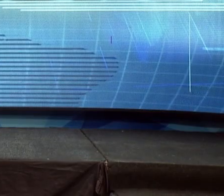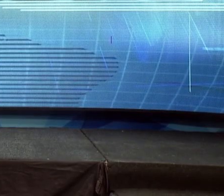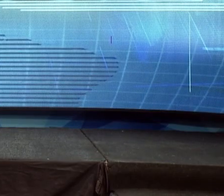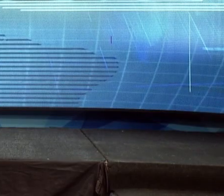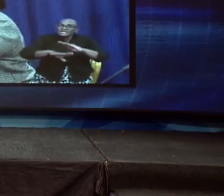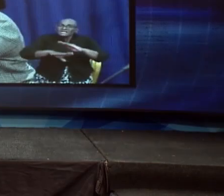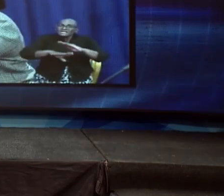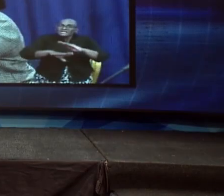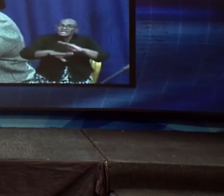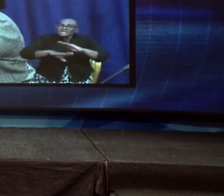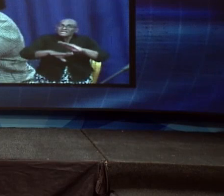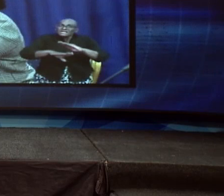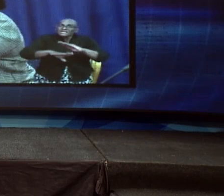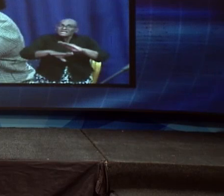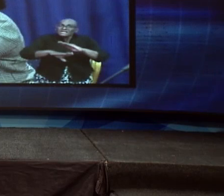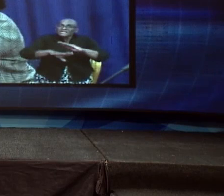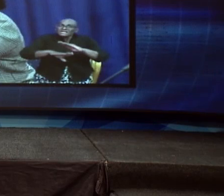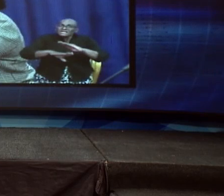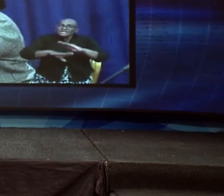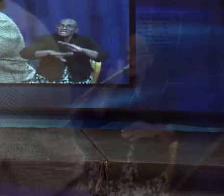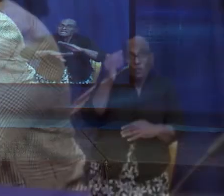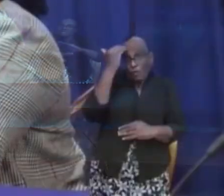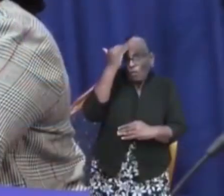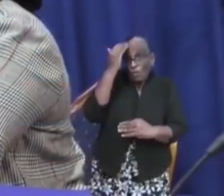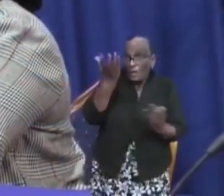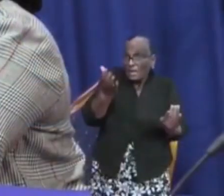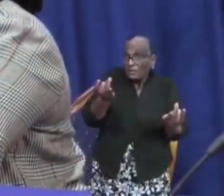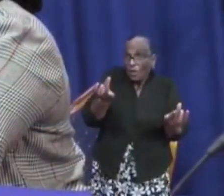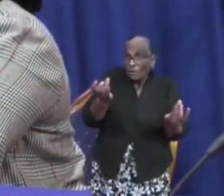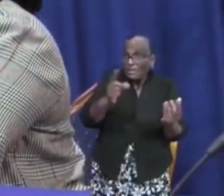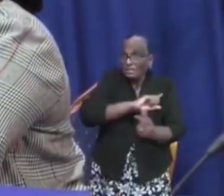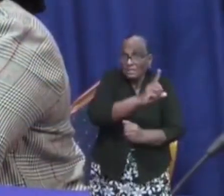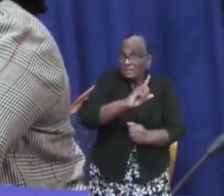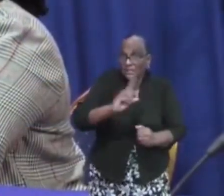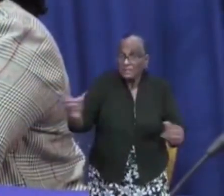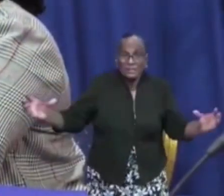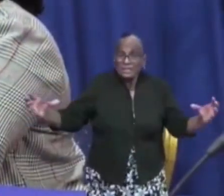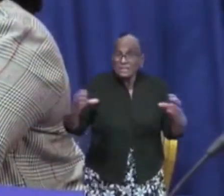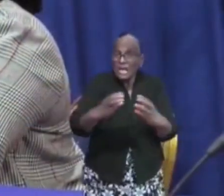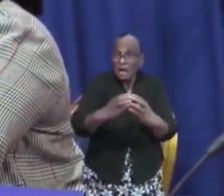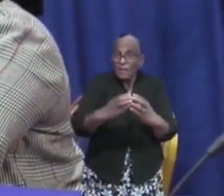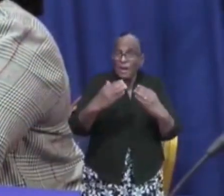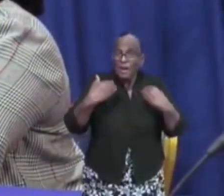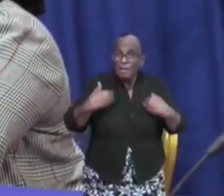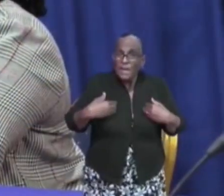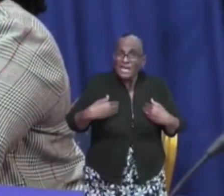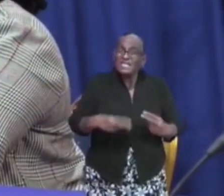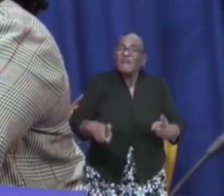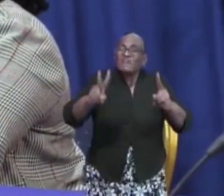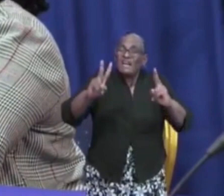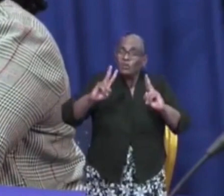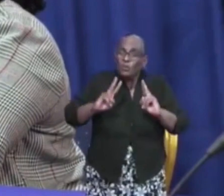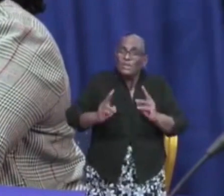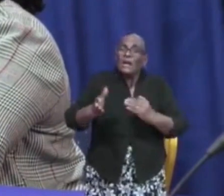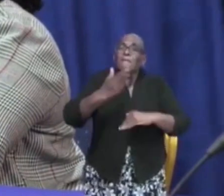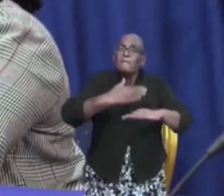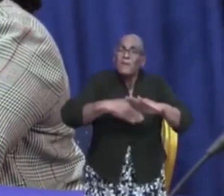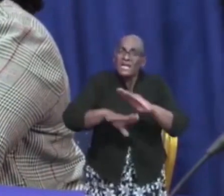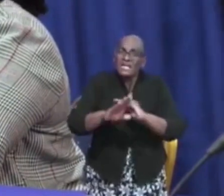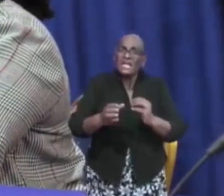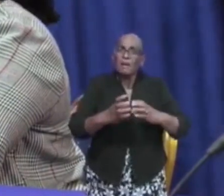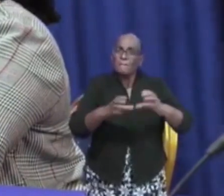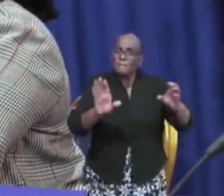Kiesgerechtigden die in quarantaine zijn, zullen maandag wel kunnen stemmen. Daarvoor zal er een nieuwe stembureau ingericht worden bij het